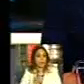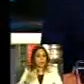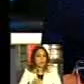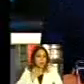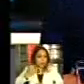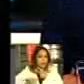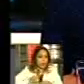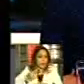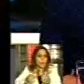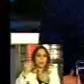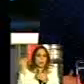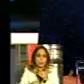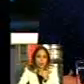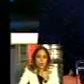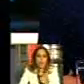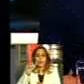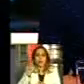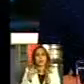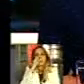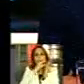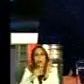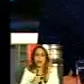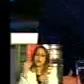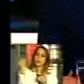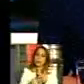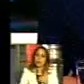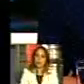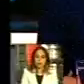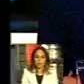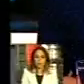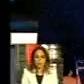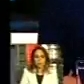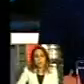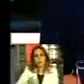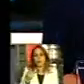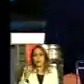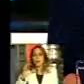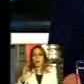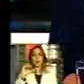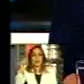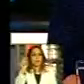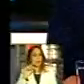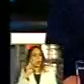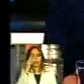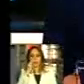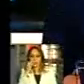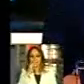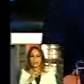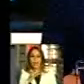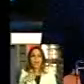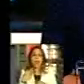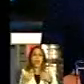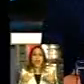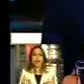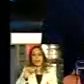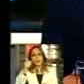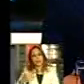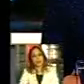שנים, בסוף יבוא המחוקק ויעשה לזה סוף. שר האוצר כחלון לא הראשון שניסה, אבל נכון להיום נראה שהוא כן הראשון